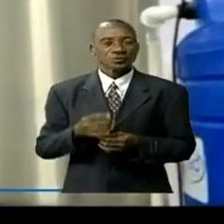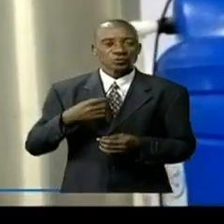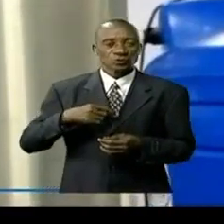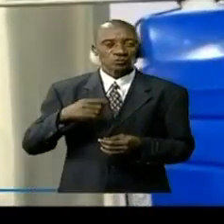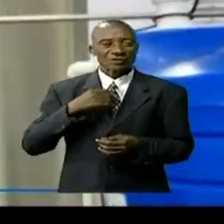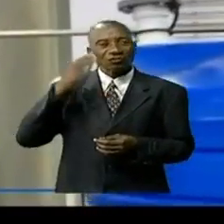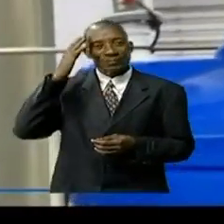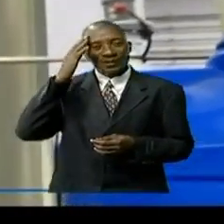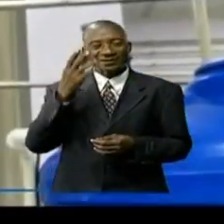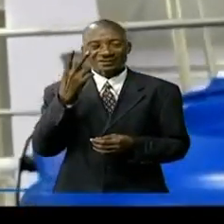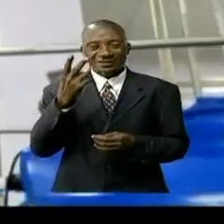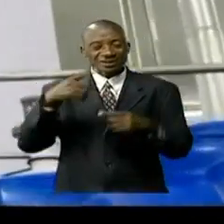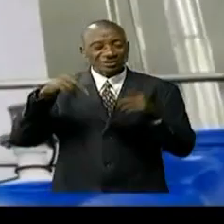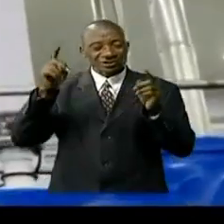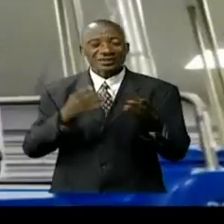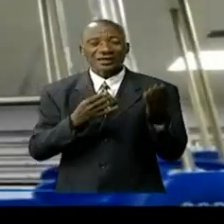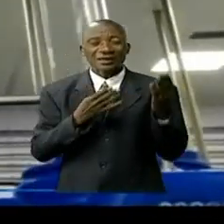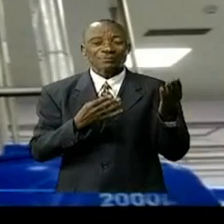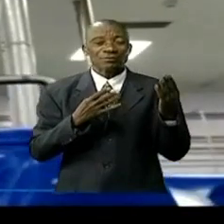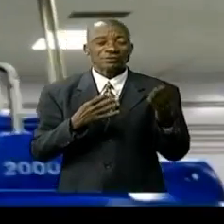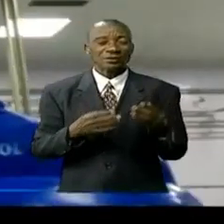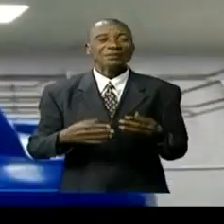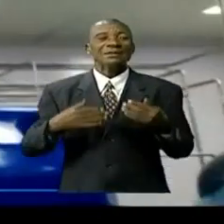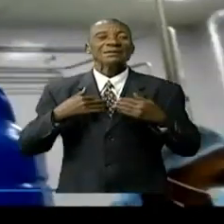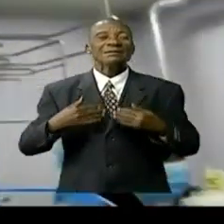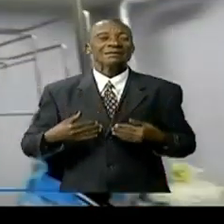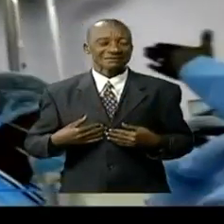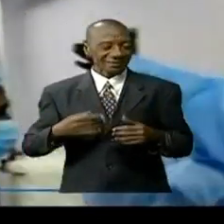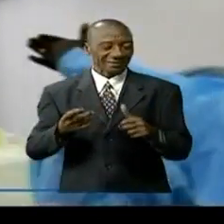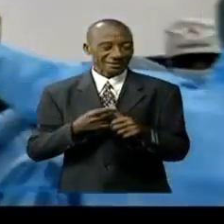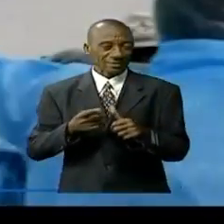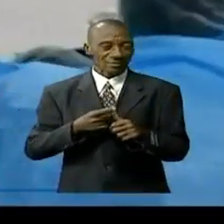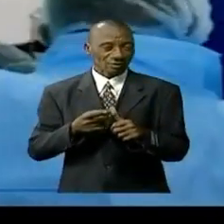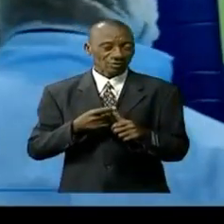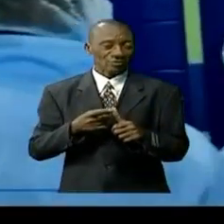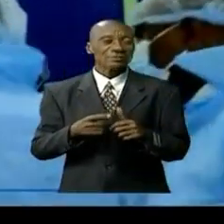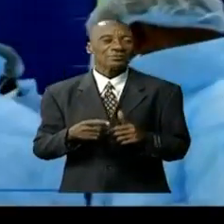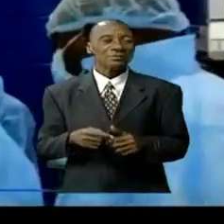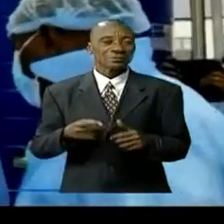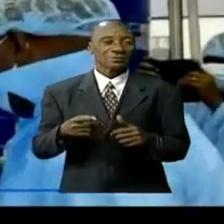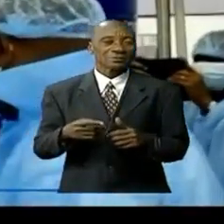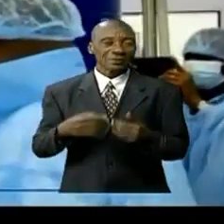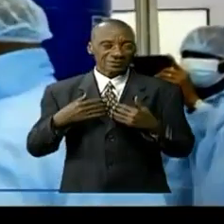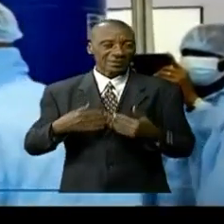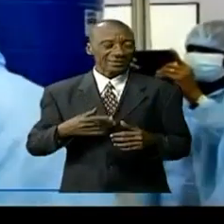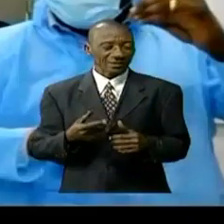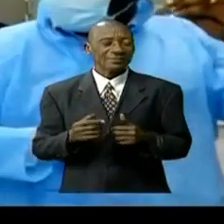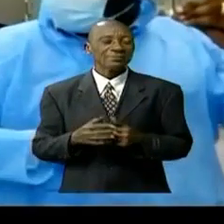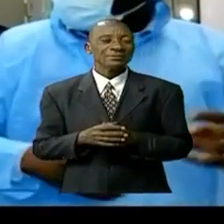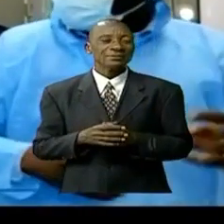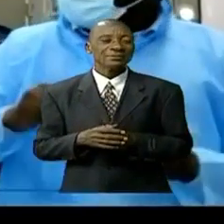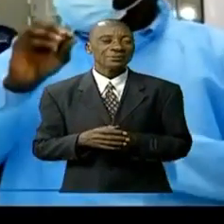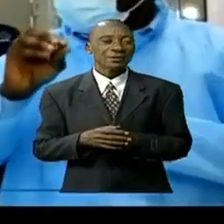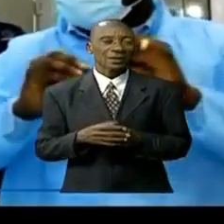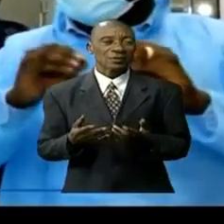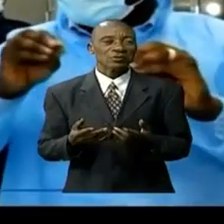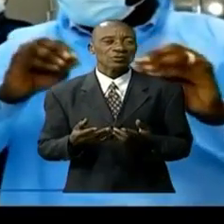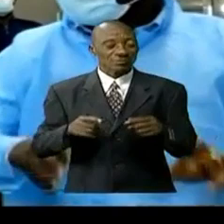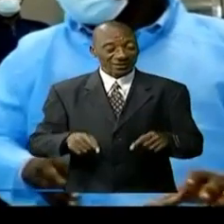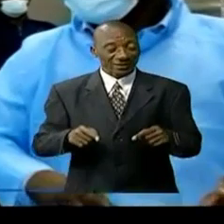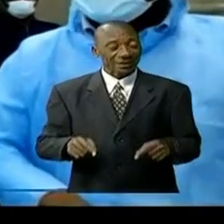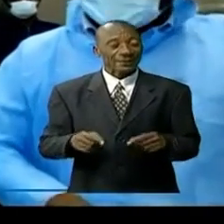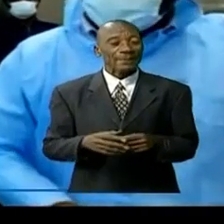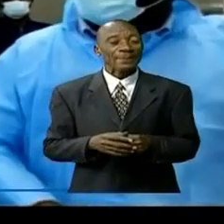couverture santé universelle et la lutte efficace contre les endémies et les épidémies. Vous verrez qu'une des actions phares dans la mise en œuvre